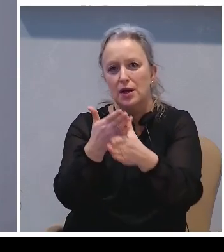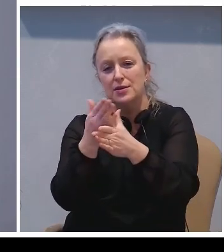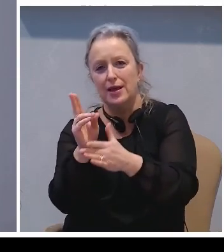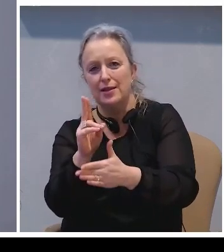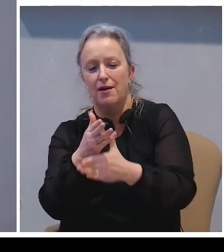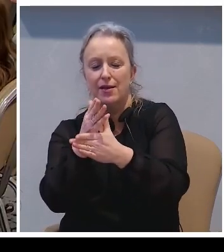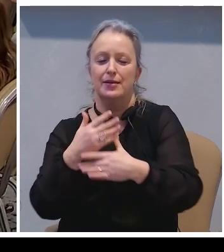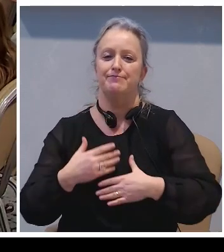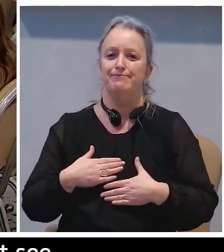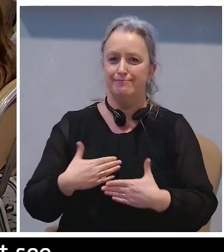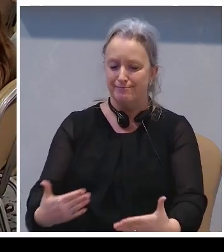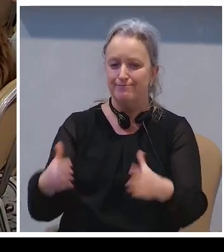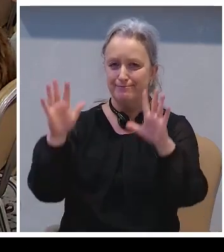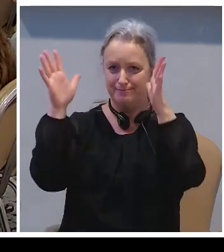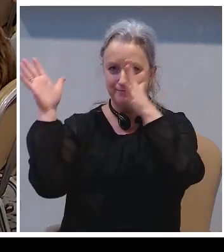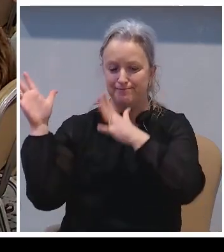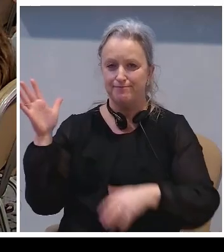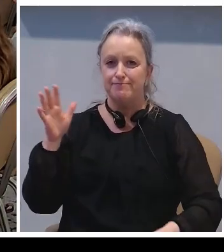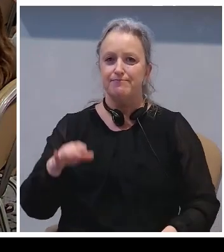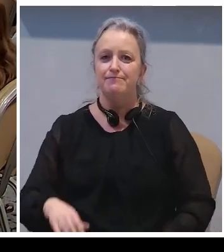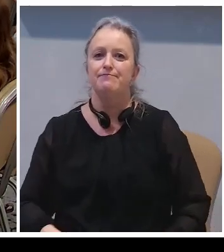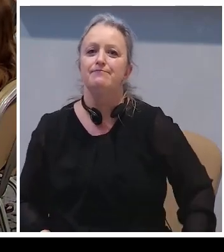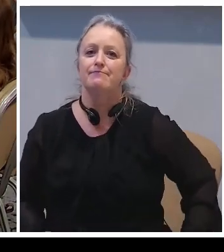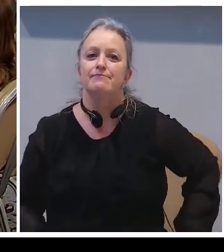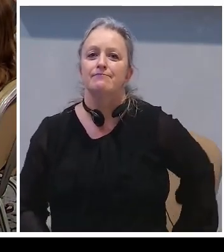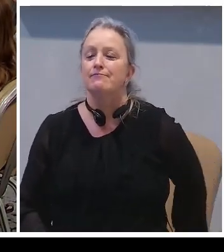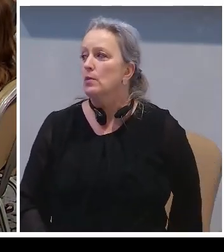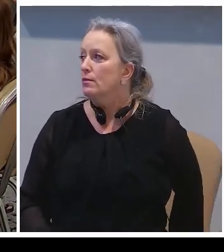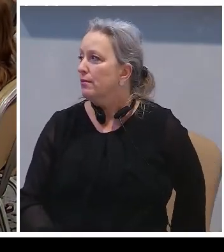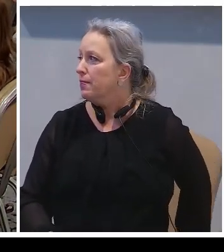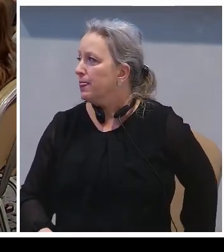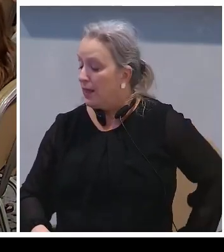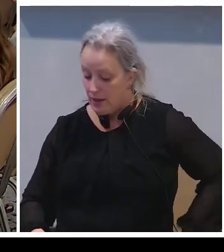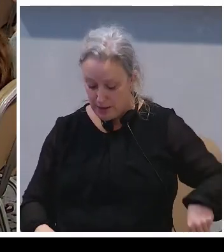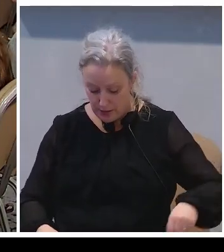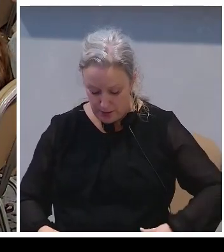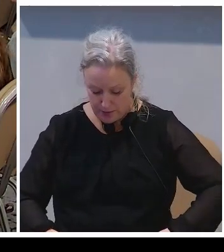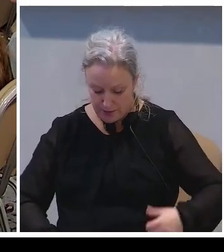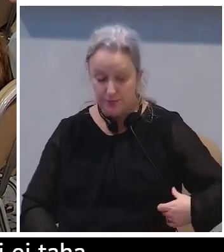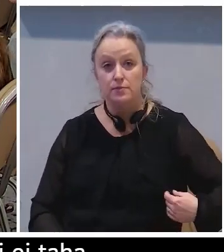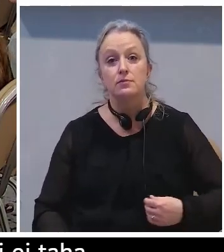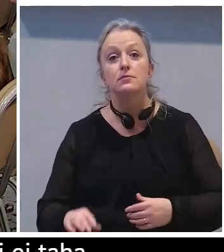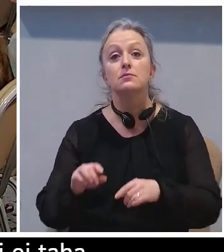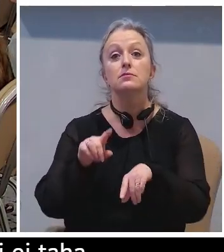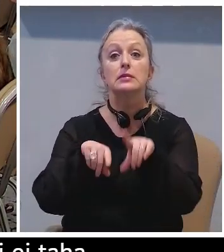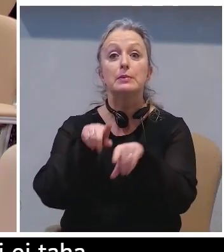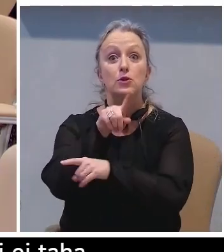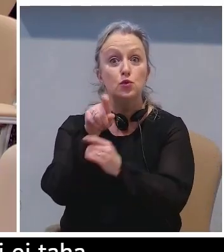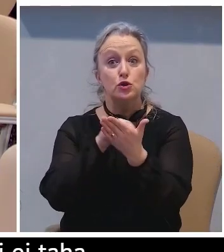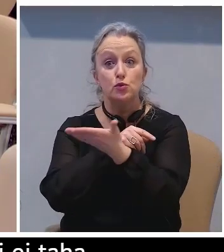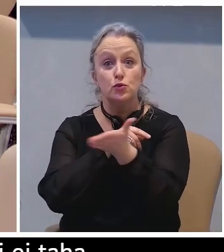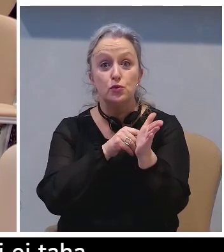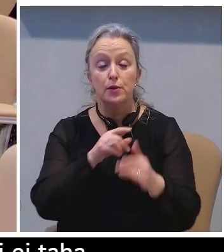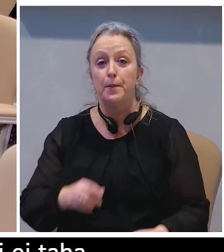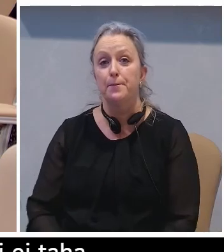disorders in professor Estonia to Õuna. know whom and how to help. Thank you, Professor Õuna. Kas on mõni küsimus Are